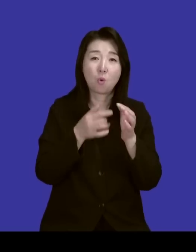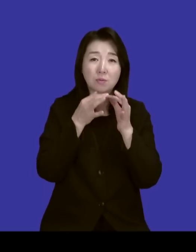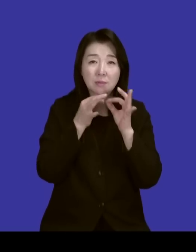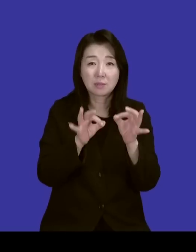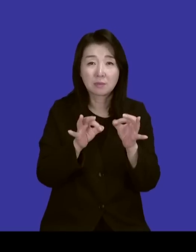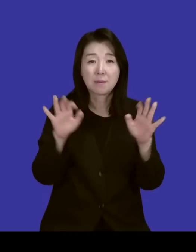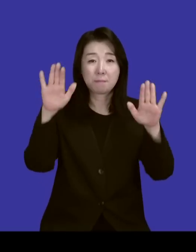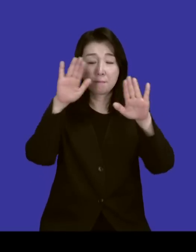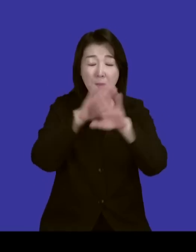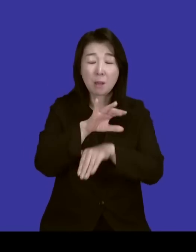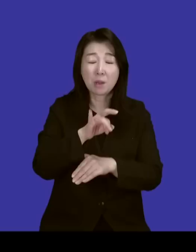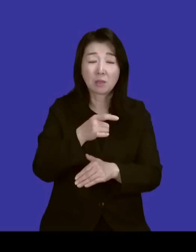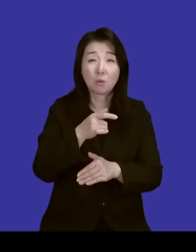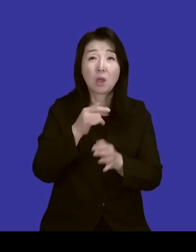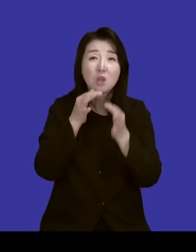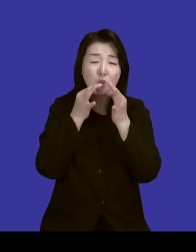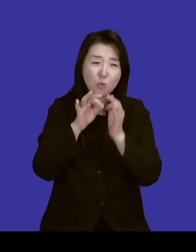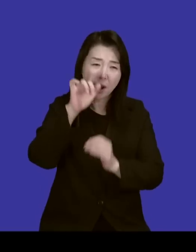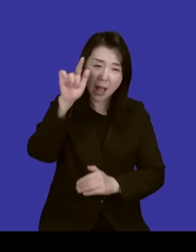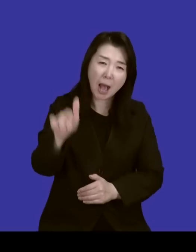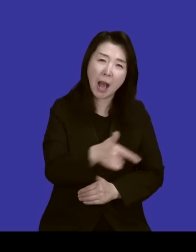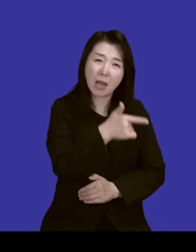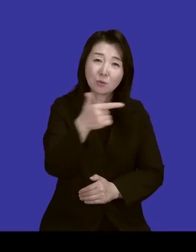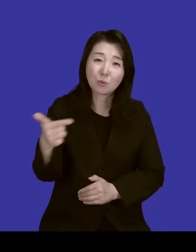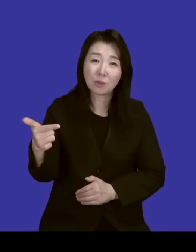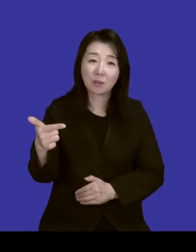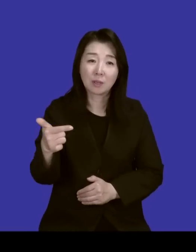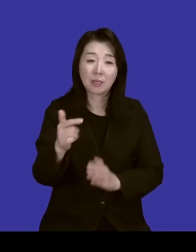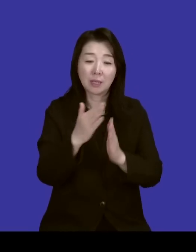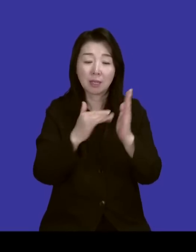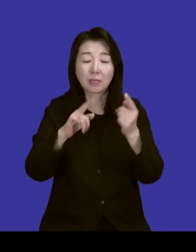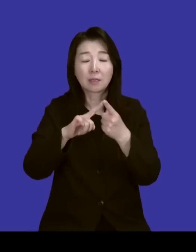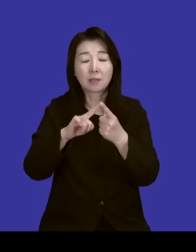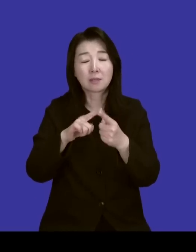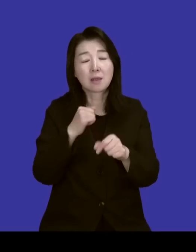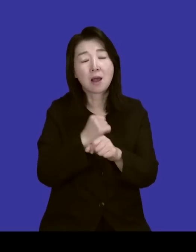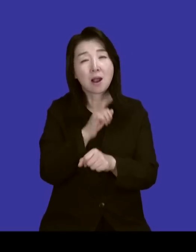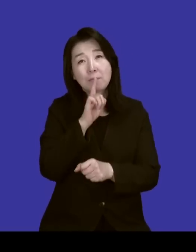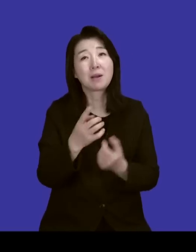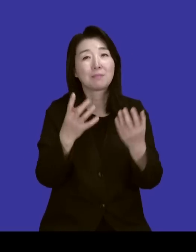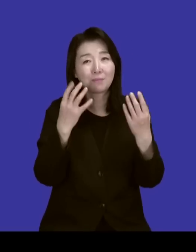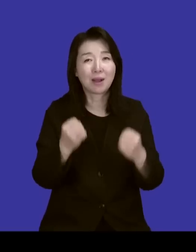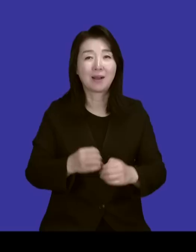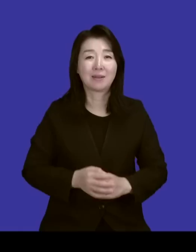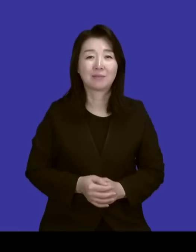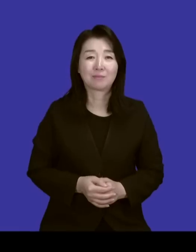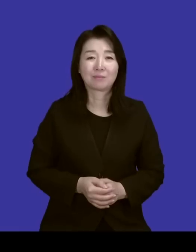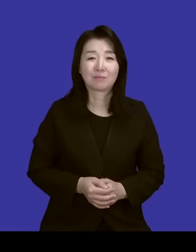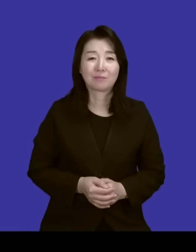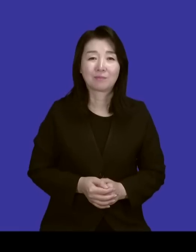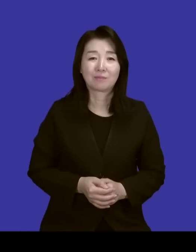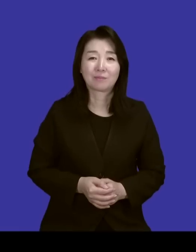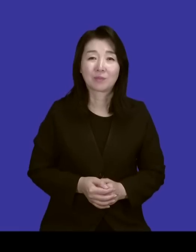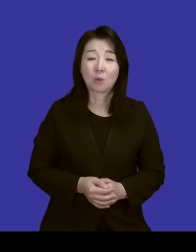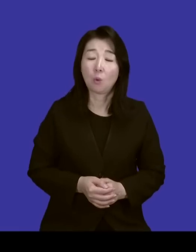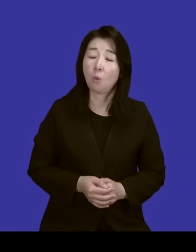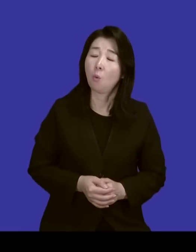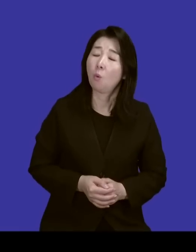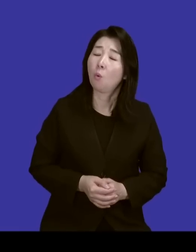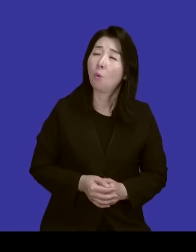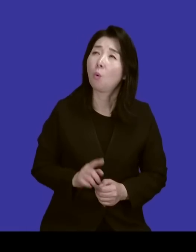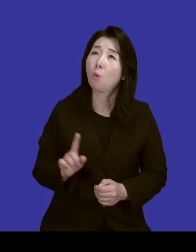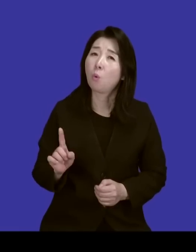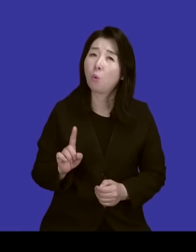저녁마다 토요일 날은 하루 종일 네. 가정에 대해서 할 말이 너무 많더라고요. 그렇죠. 이야,